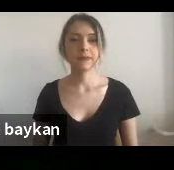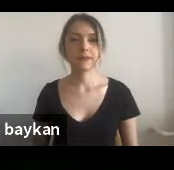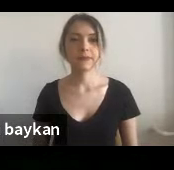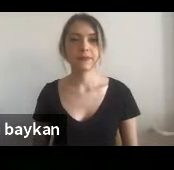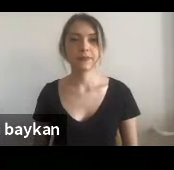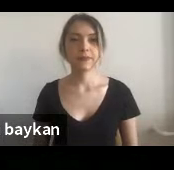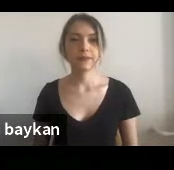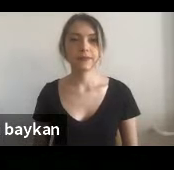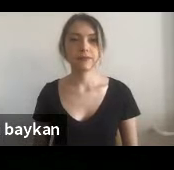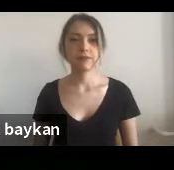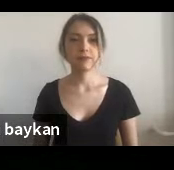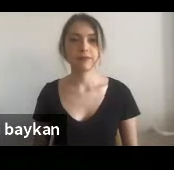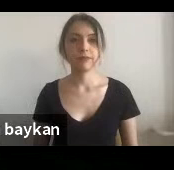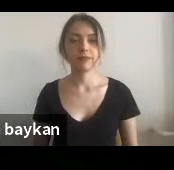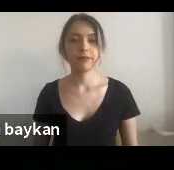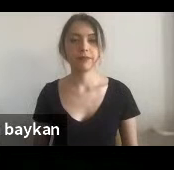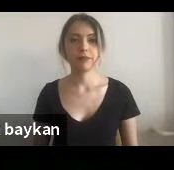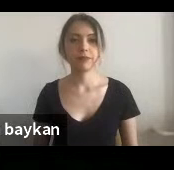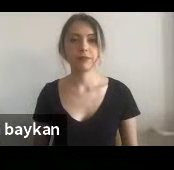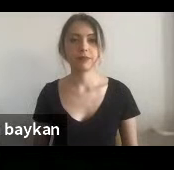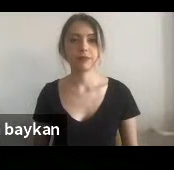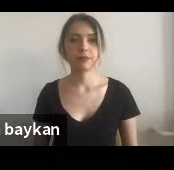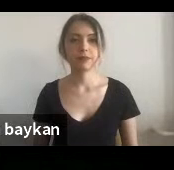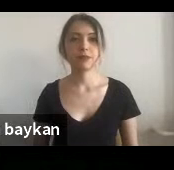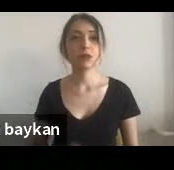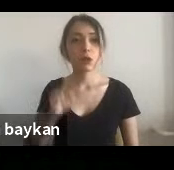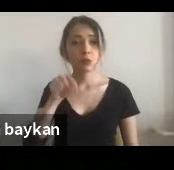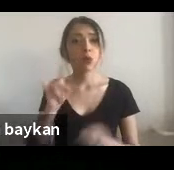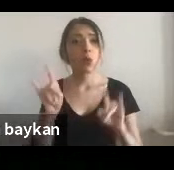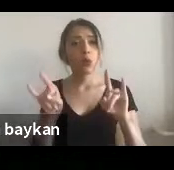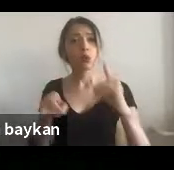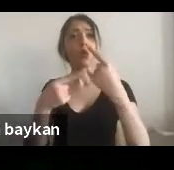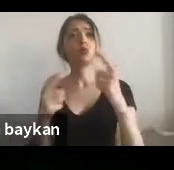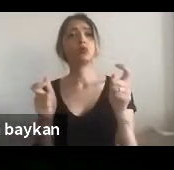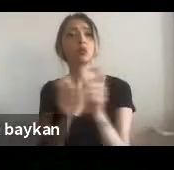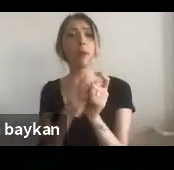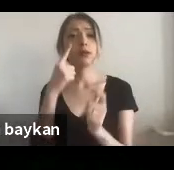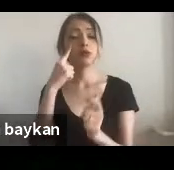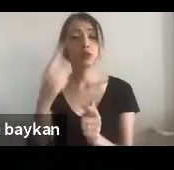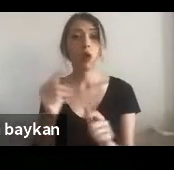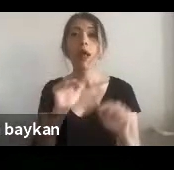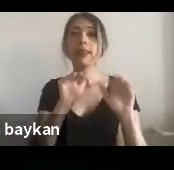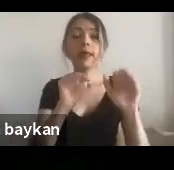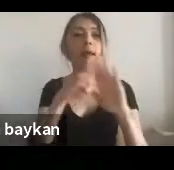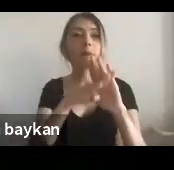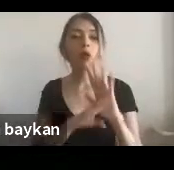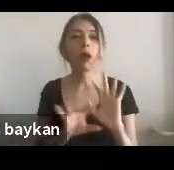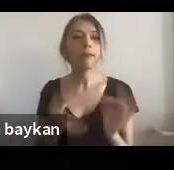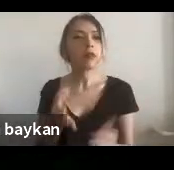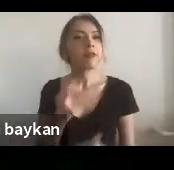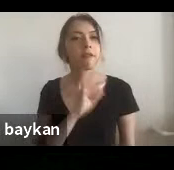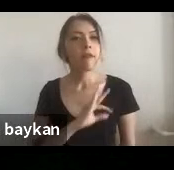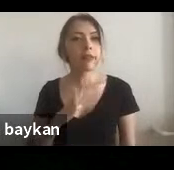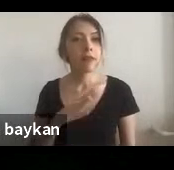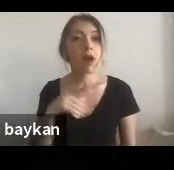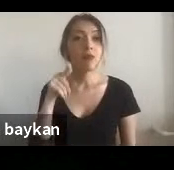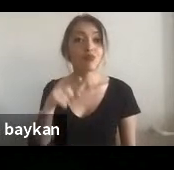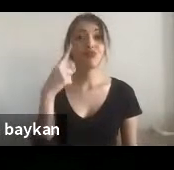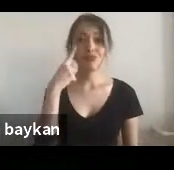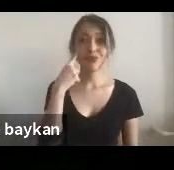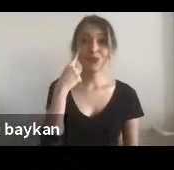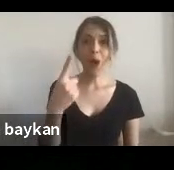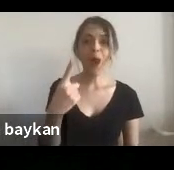Bu seminer ile aslında destek programlarının ne kadar da yerinde olduğunu aslında biz görüyoruz. Farklı